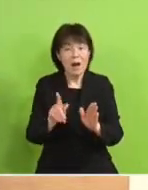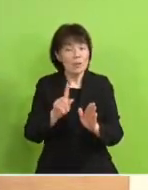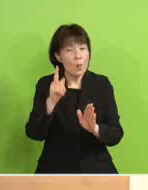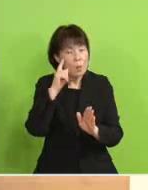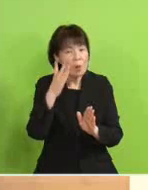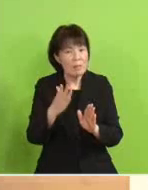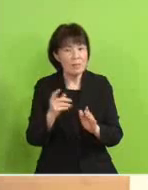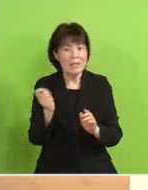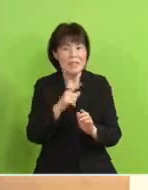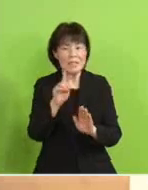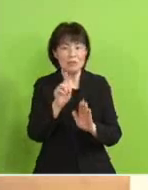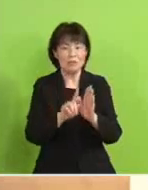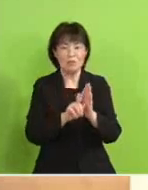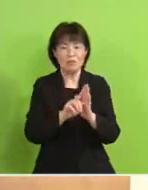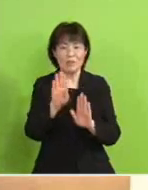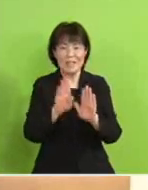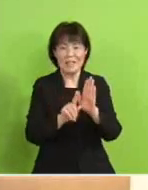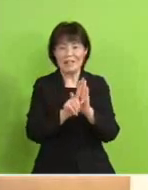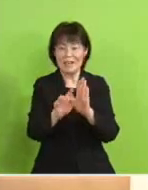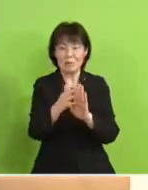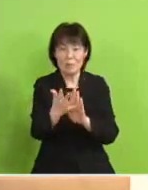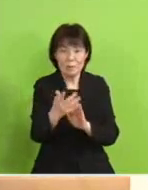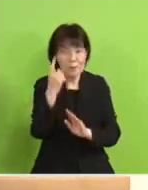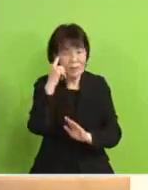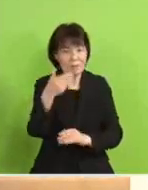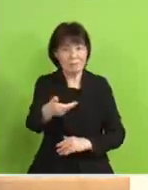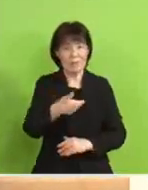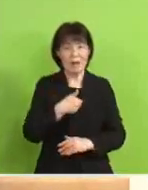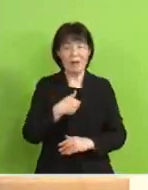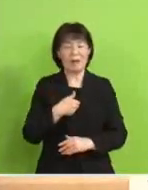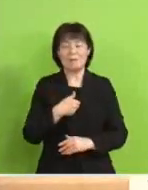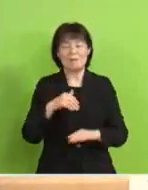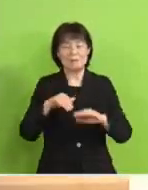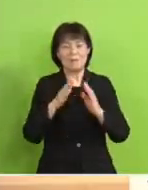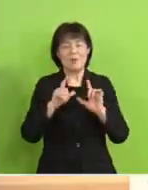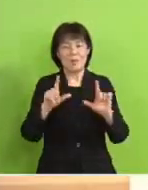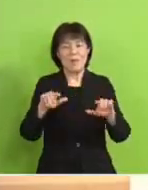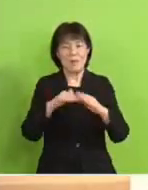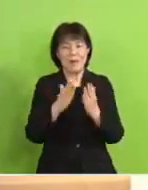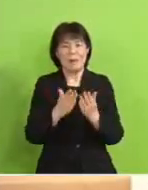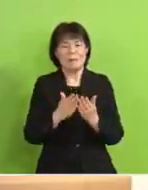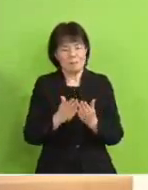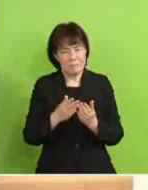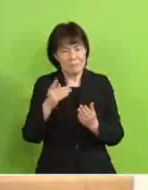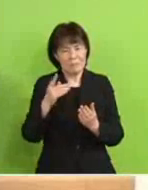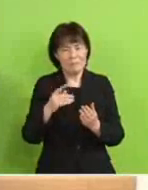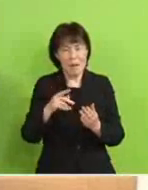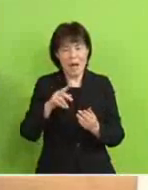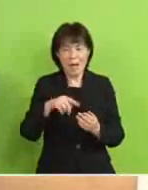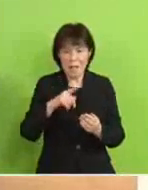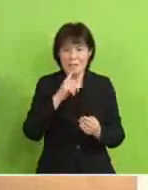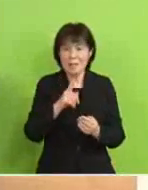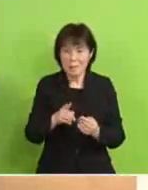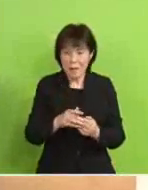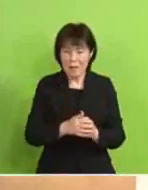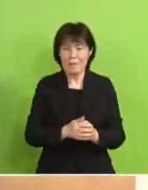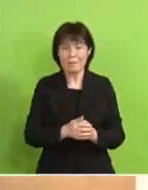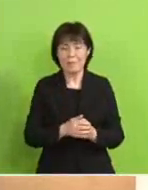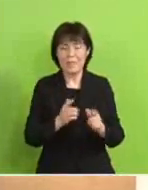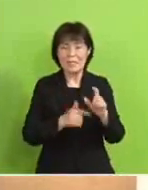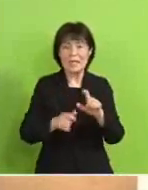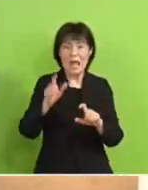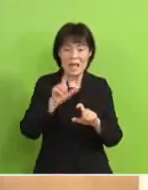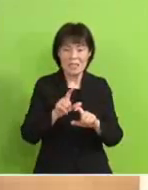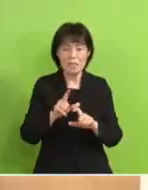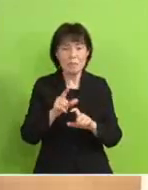ですが、あり得るのかというの を、まあ、全然まだそこまで考えてませんけど、もちろん理屈で言えばですね、さ